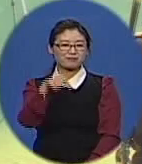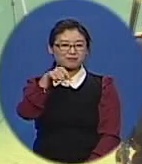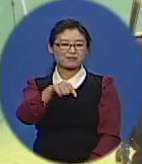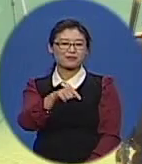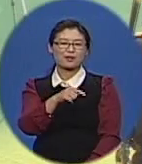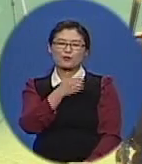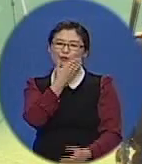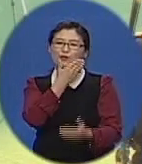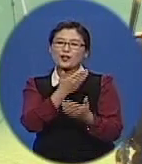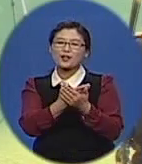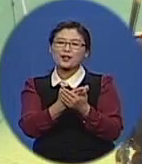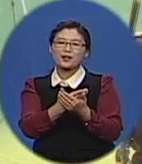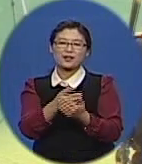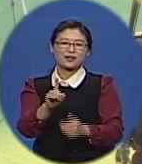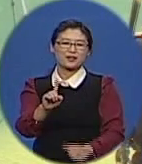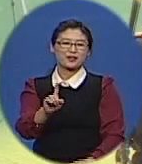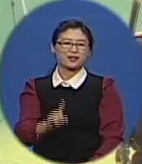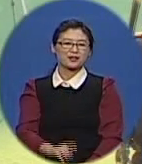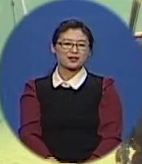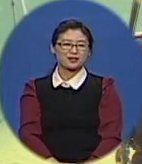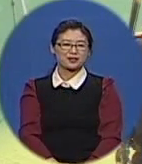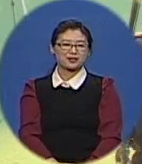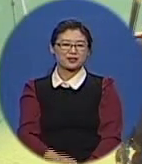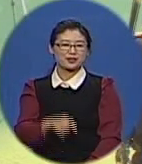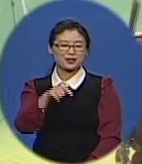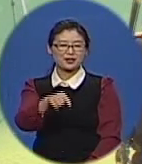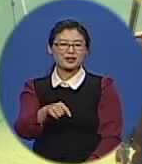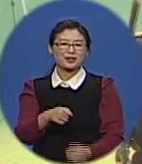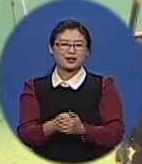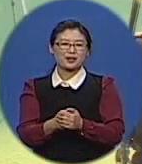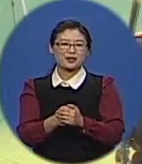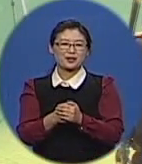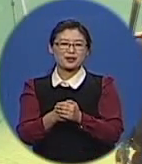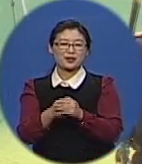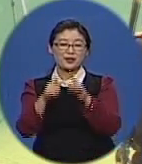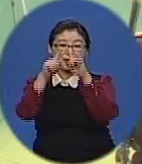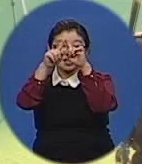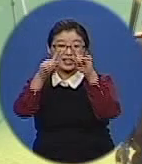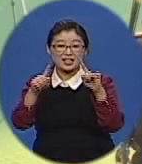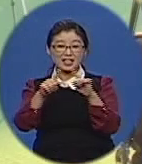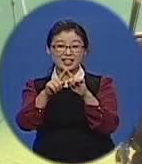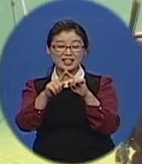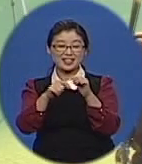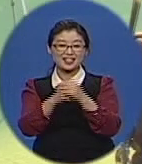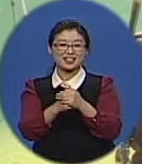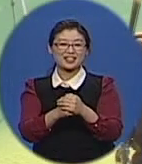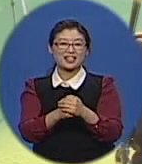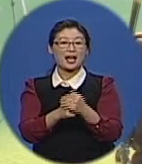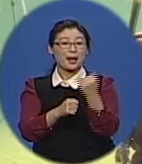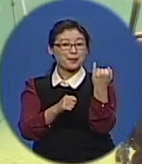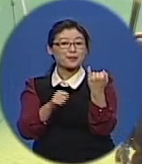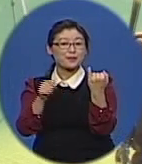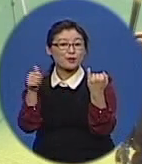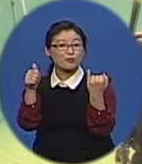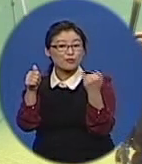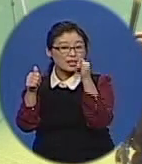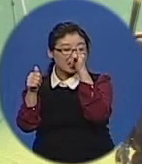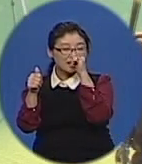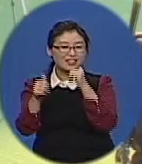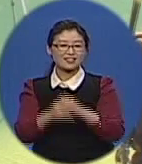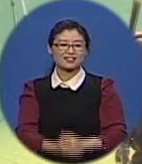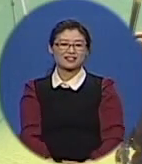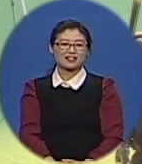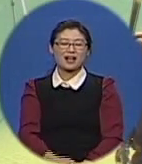제일 중요한 게 지금 여기가 깃이 암깃하고 숫깃이 있습니다. 네네. 암컷, 수컷이요? 예. 여기